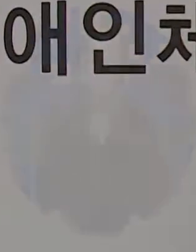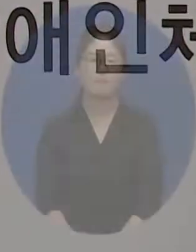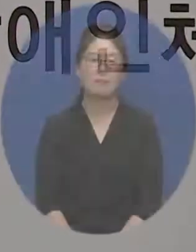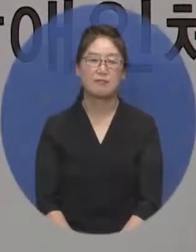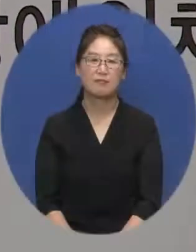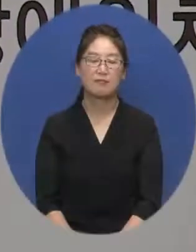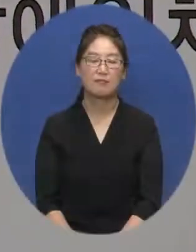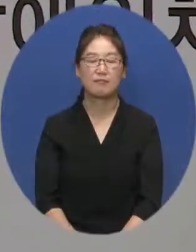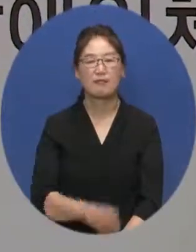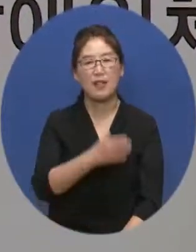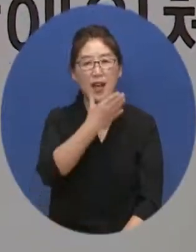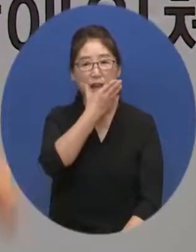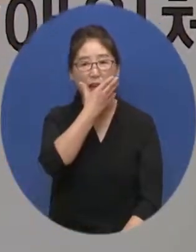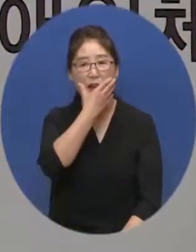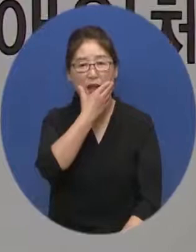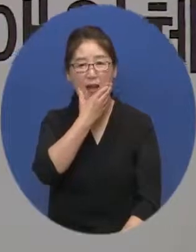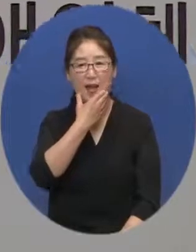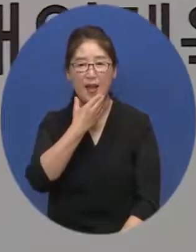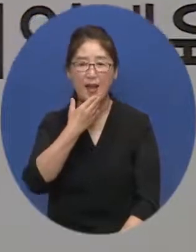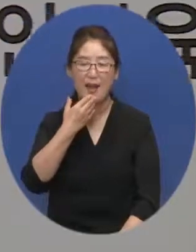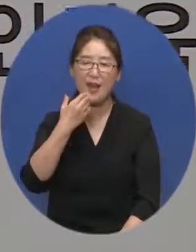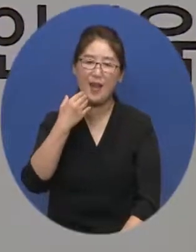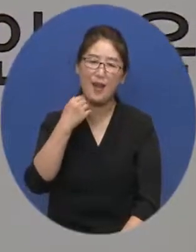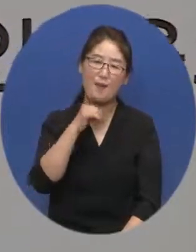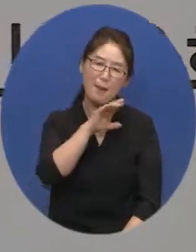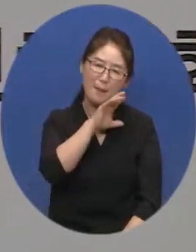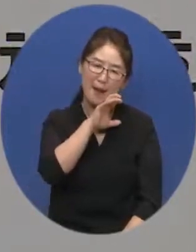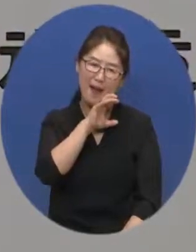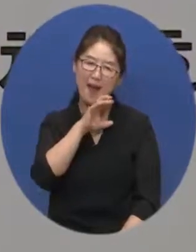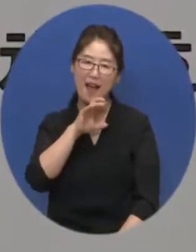행복한 두 점 받아줘.